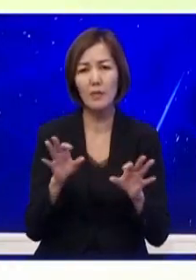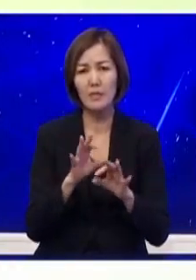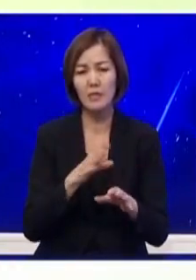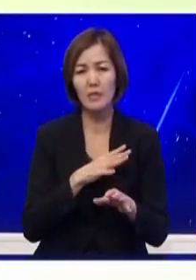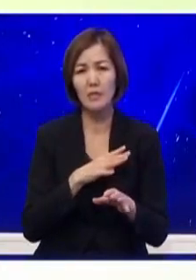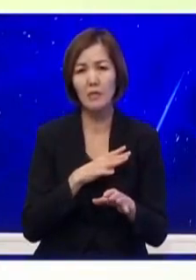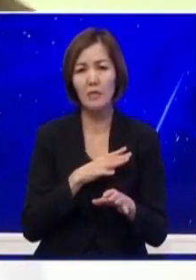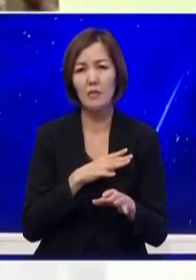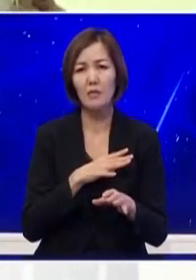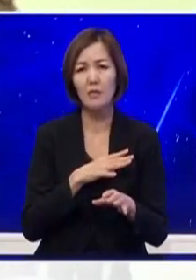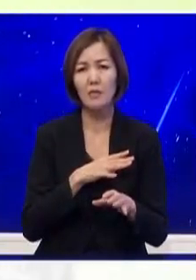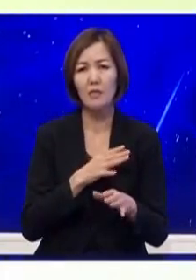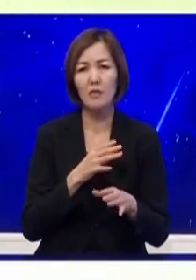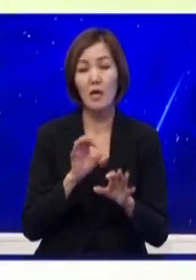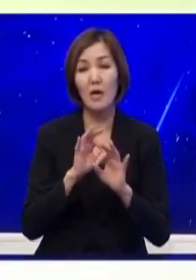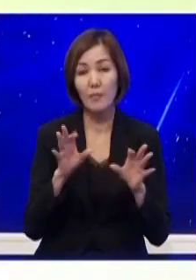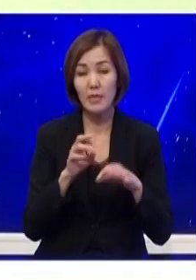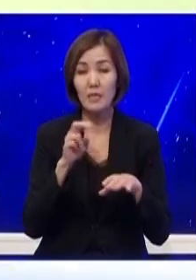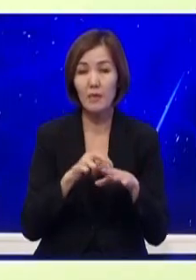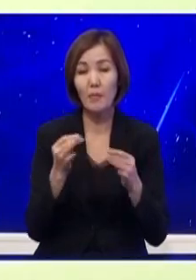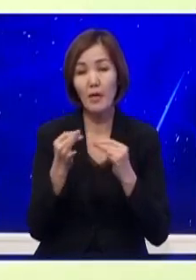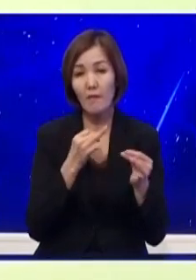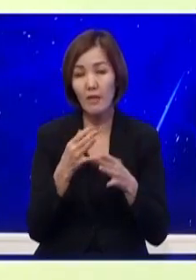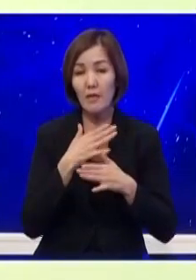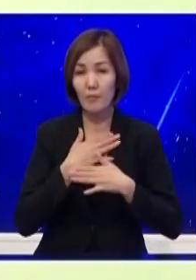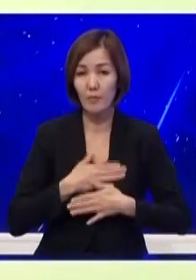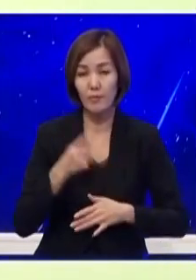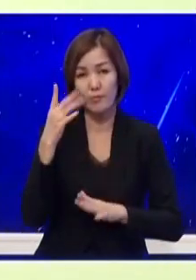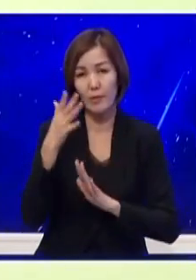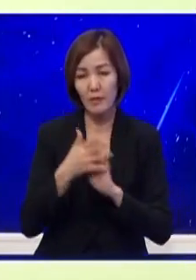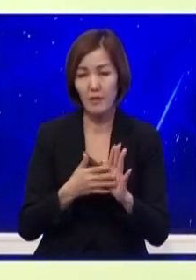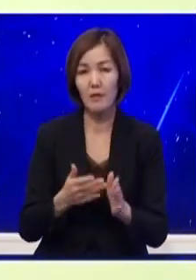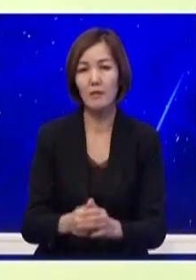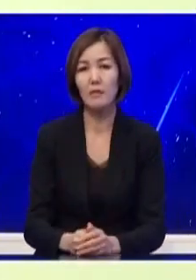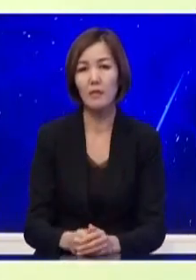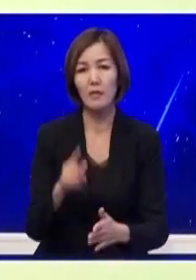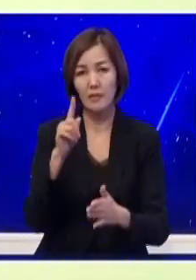и чуть-чуть полегче стало, что это Константин, врач